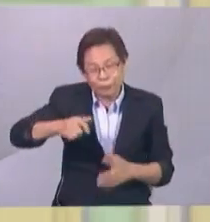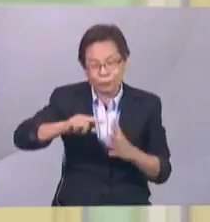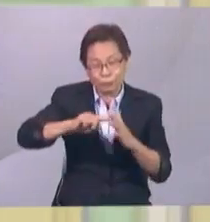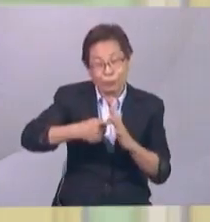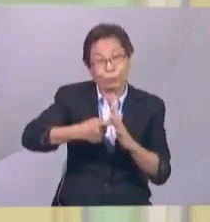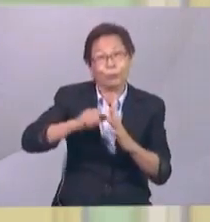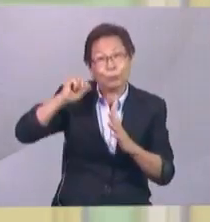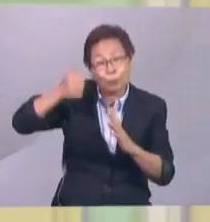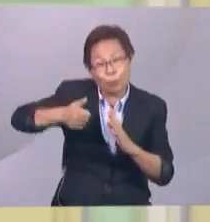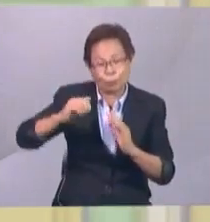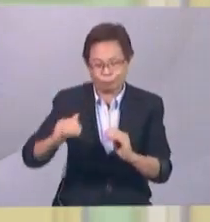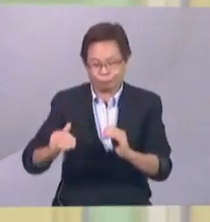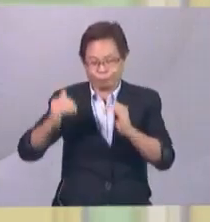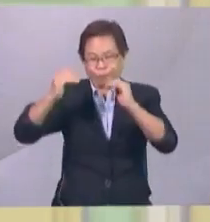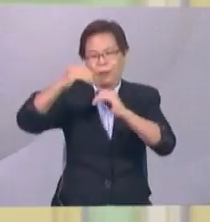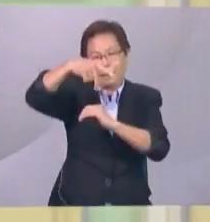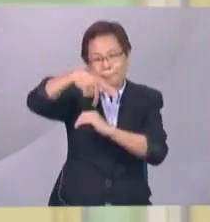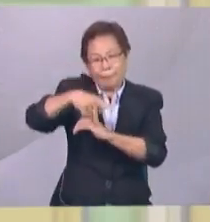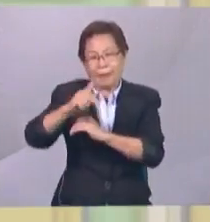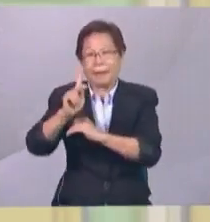bermulanya PKP